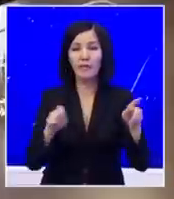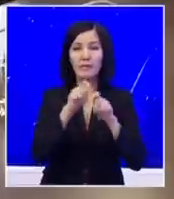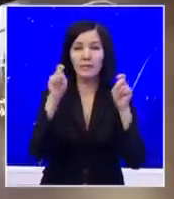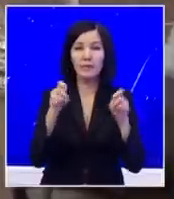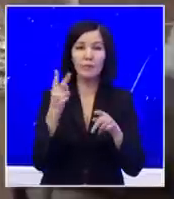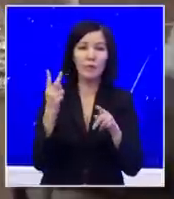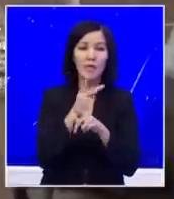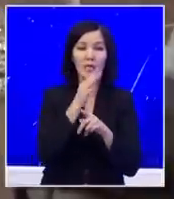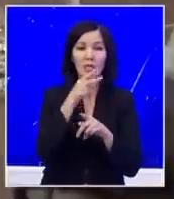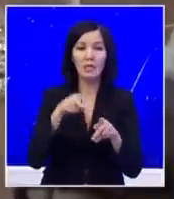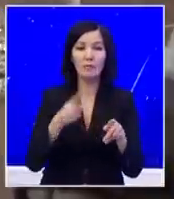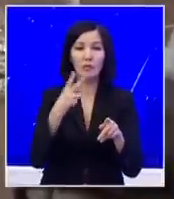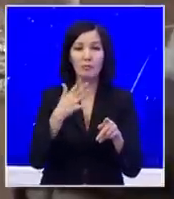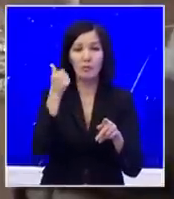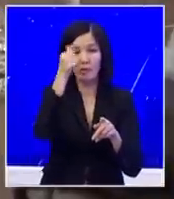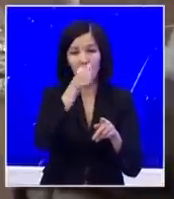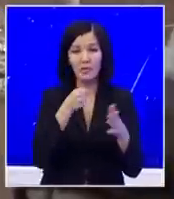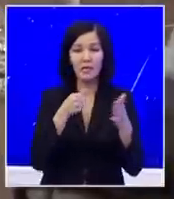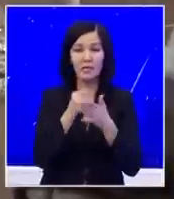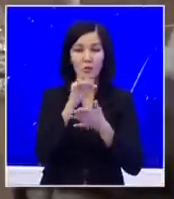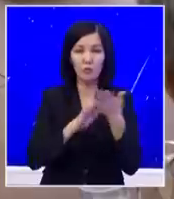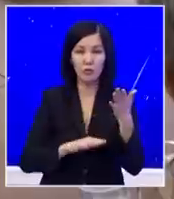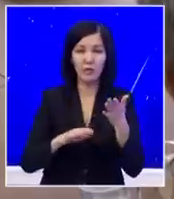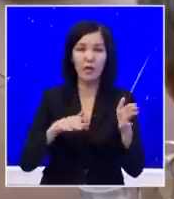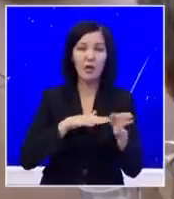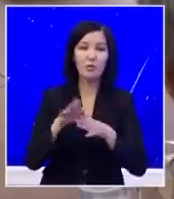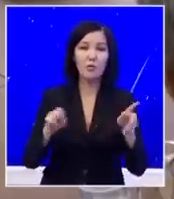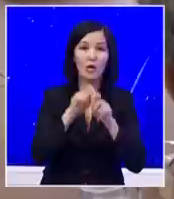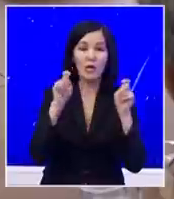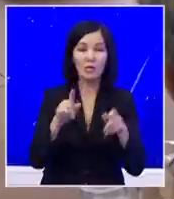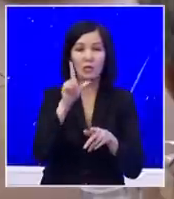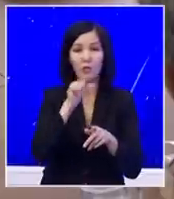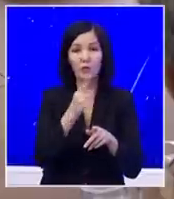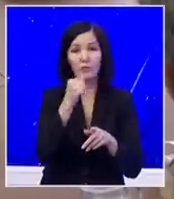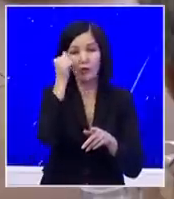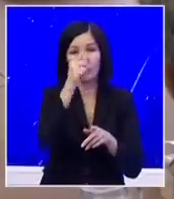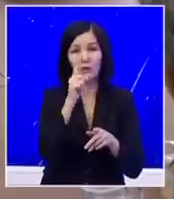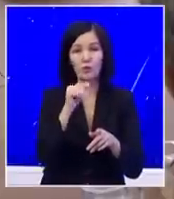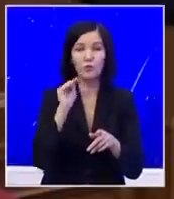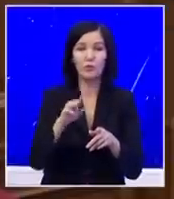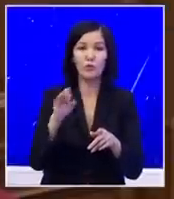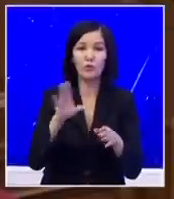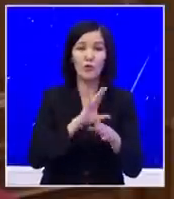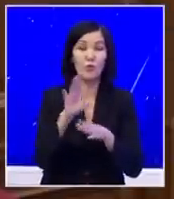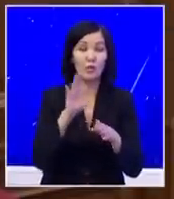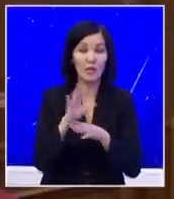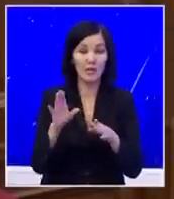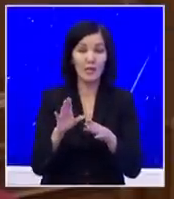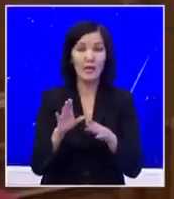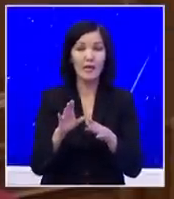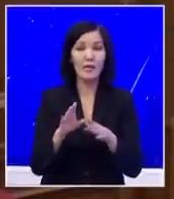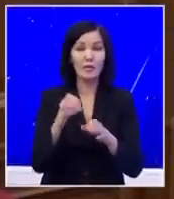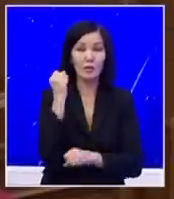кезеңі 2025 жылға дейін созылады. Бұл жоба толық іске асар болса, тауық еті жылына 100 мың тоннаға өндірілмек. Сонымен